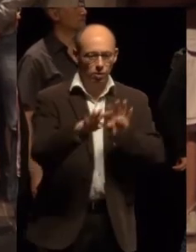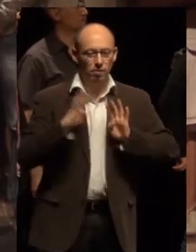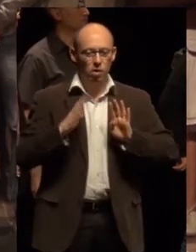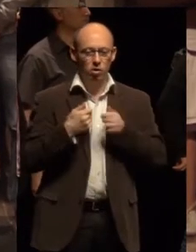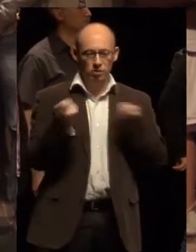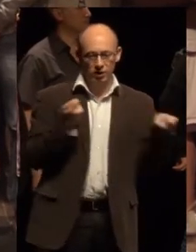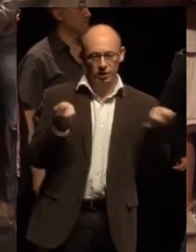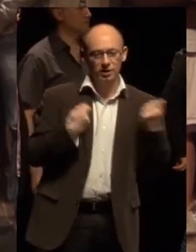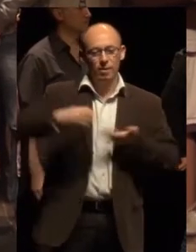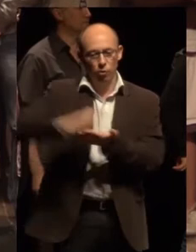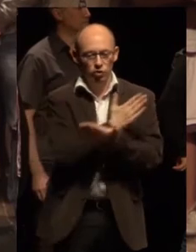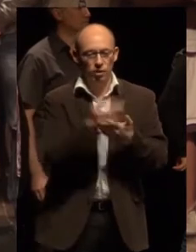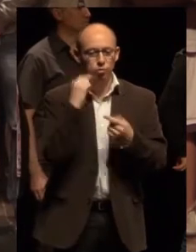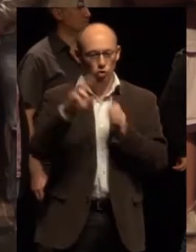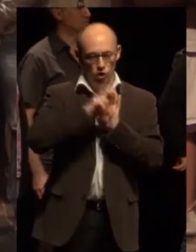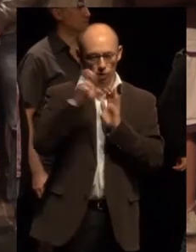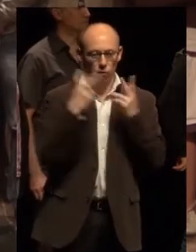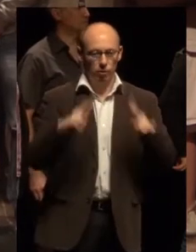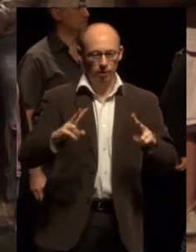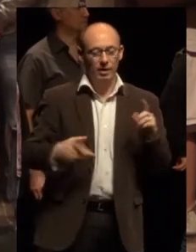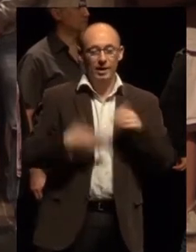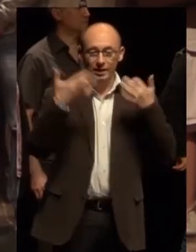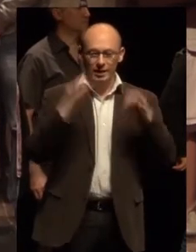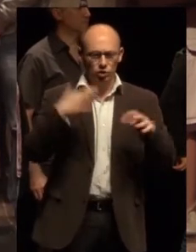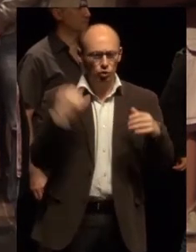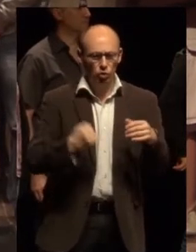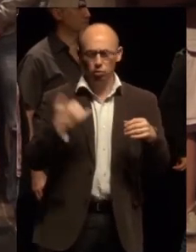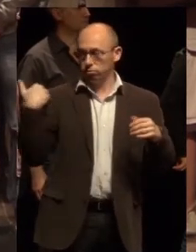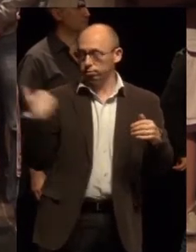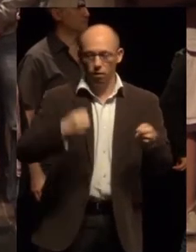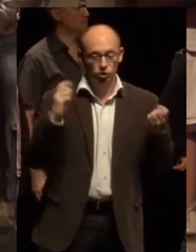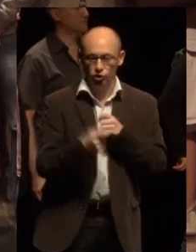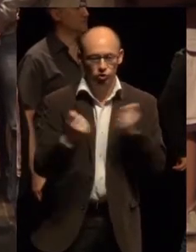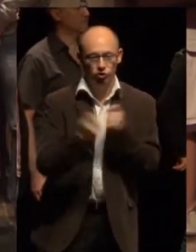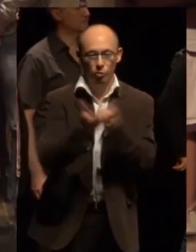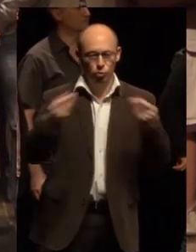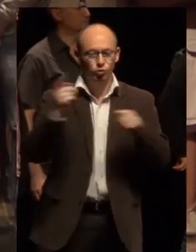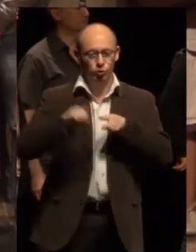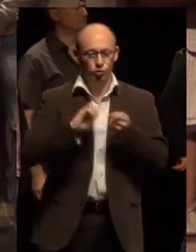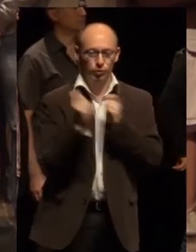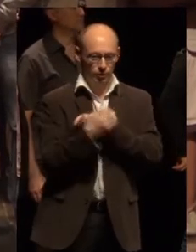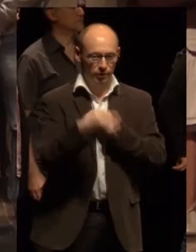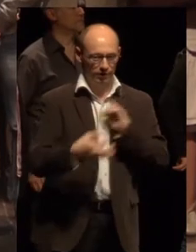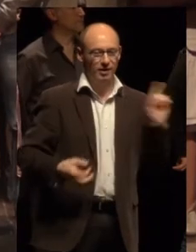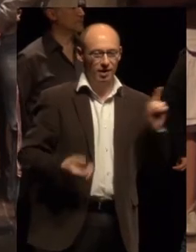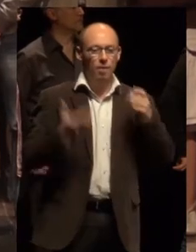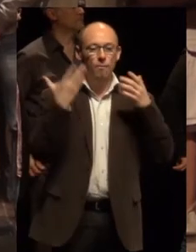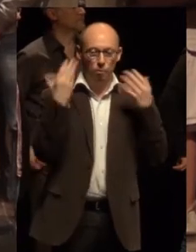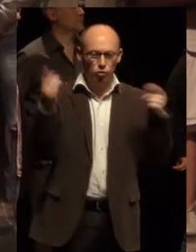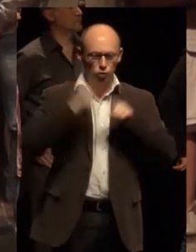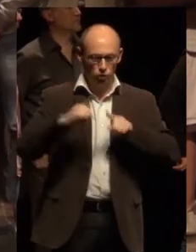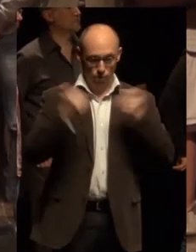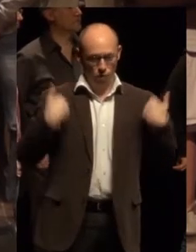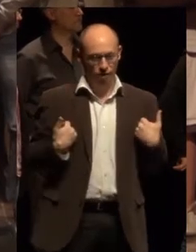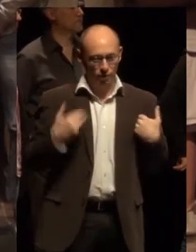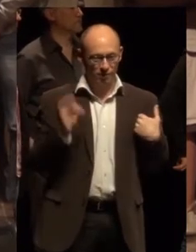notre projet pour Grenoble. Depuis 10 jours, il s'est passé beaucoup, beaucoup de choses. Il s'est passé beaucoup de choses pour